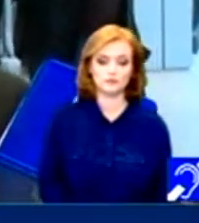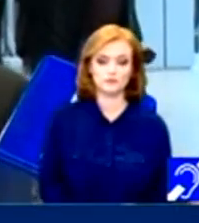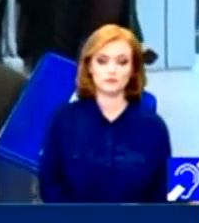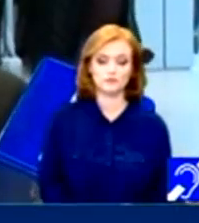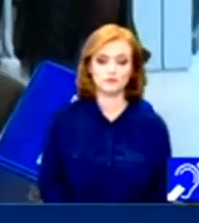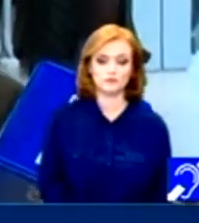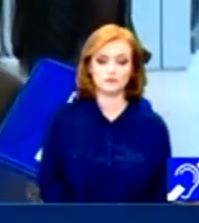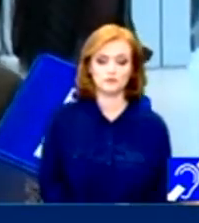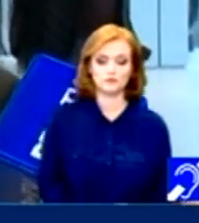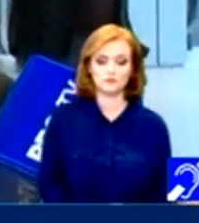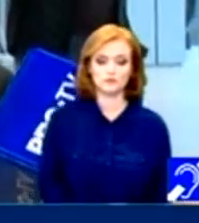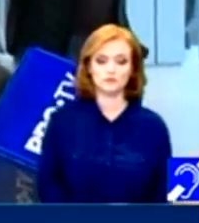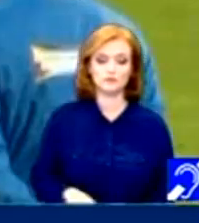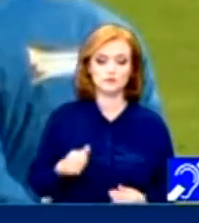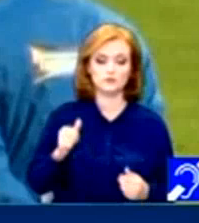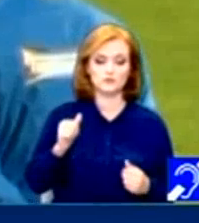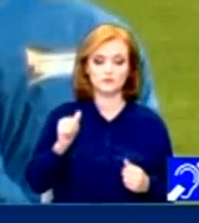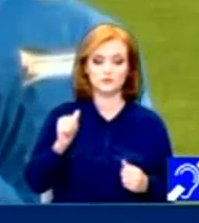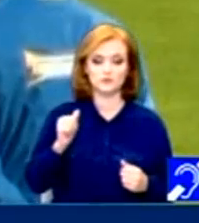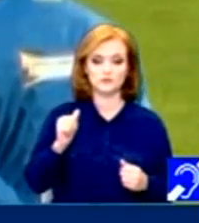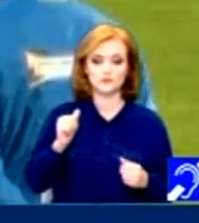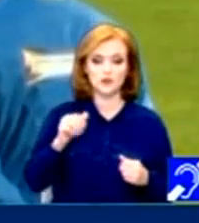absolut nimic. Iar a doua zi a fost